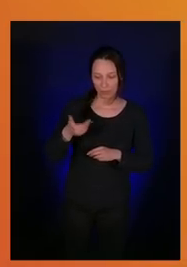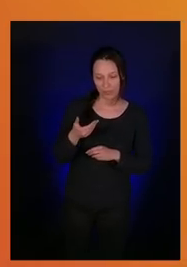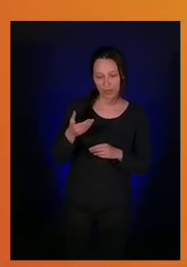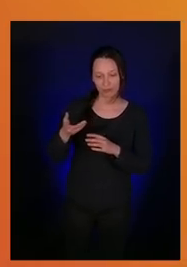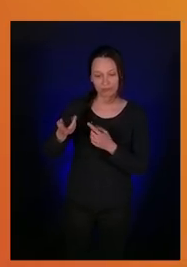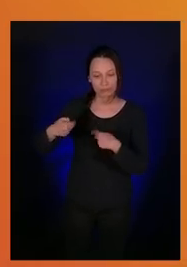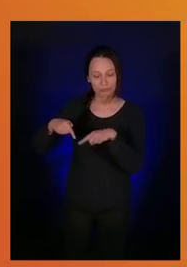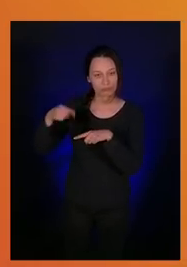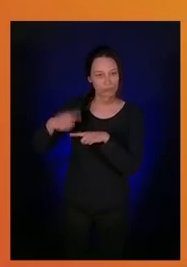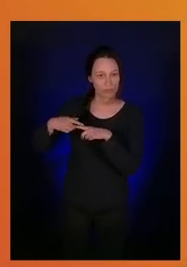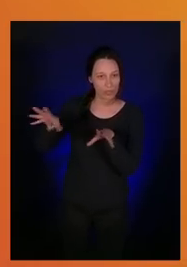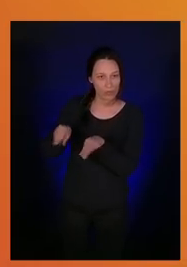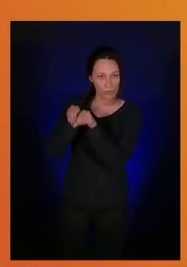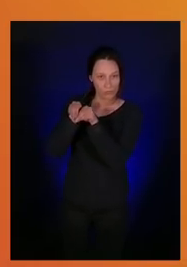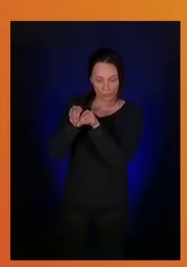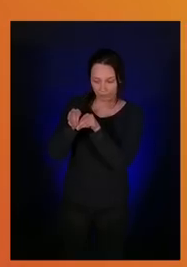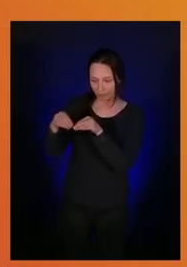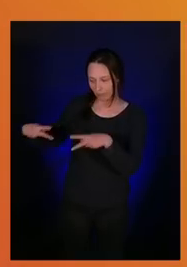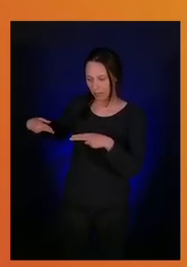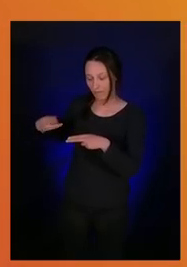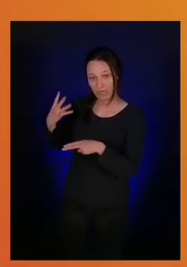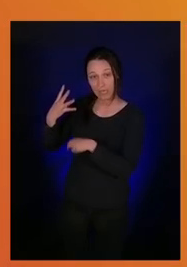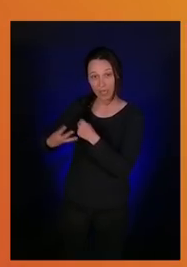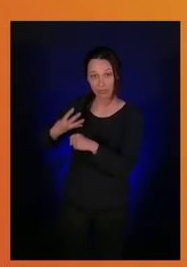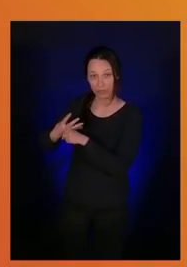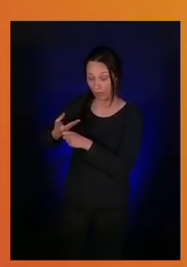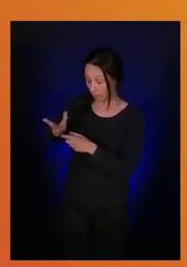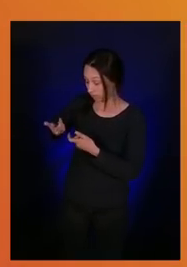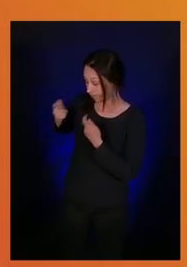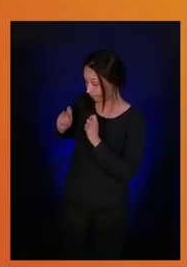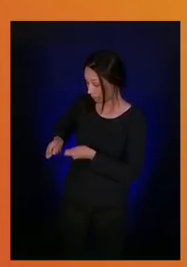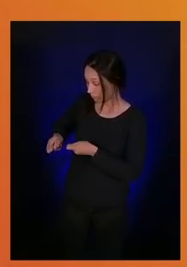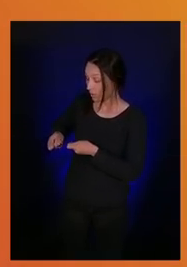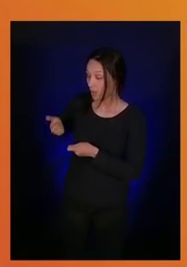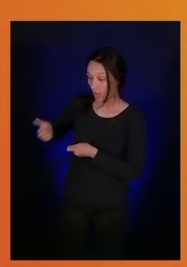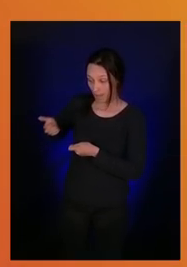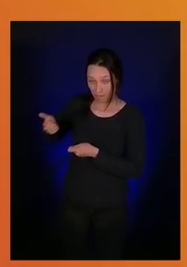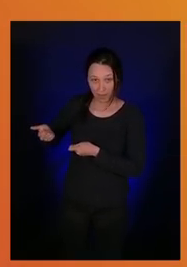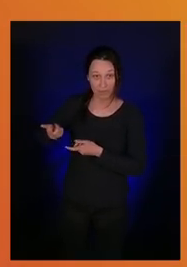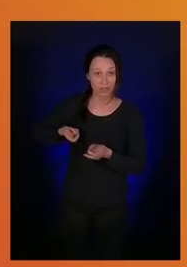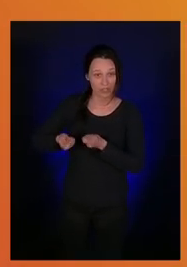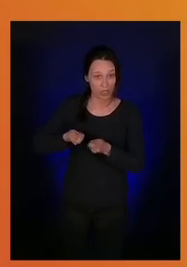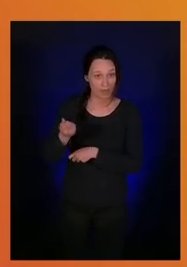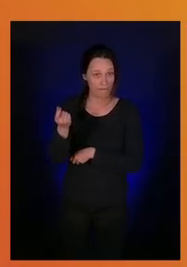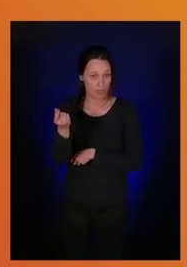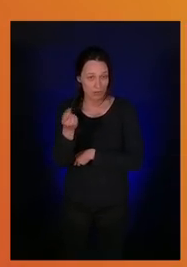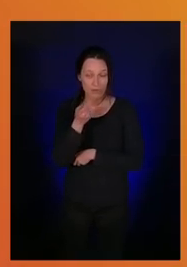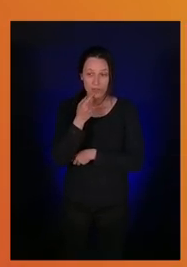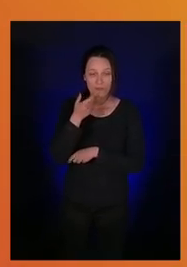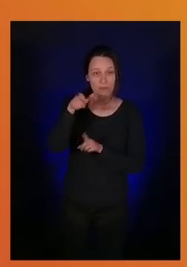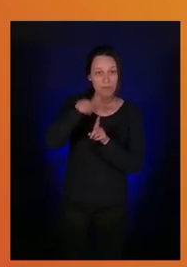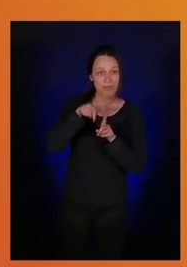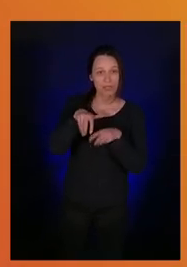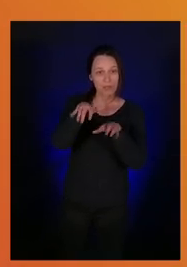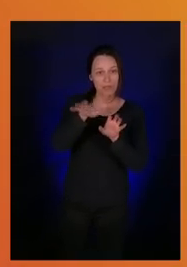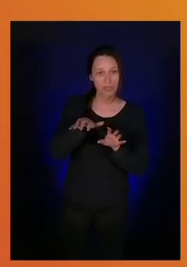4 années de mandature, a assumé la politique financière de notre organisation en validant les propositions de l'administrateur confédéral tout